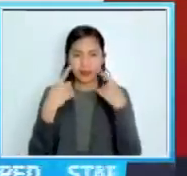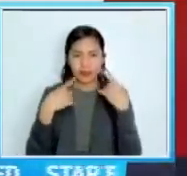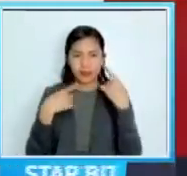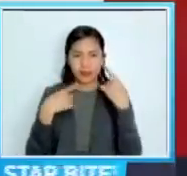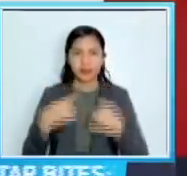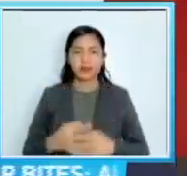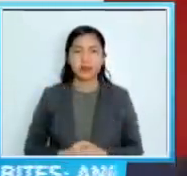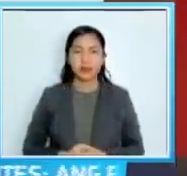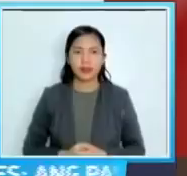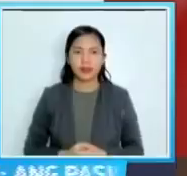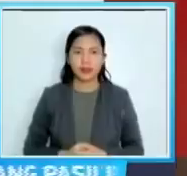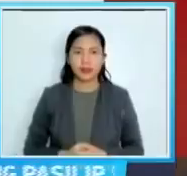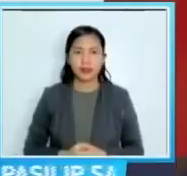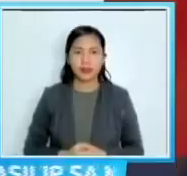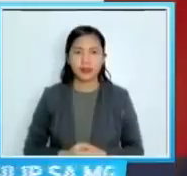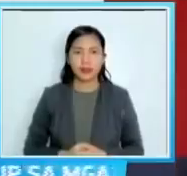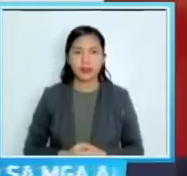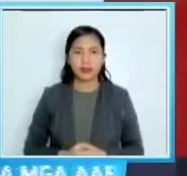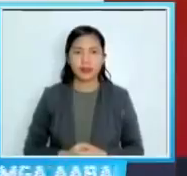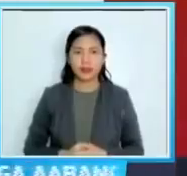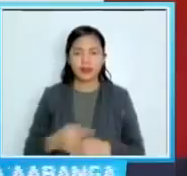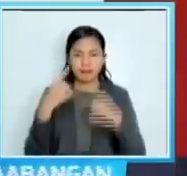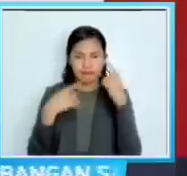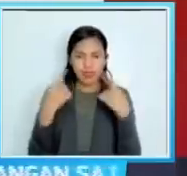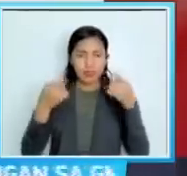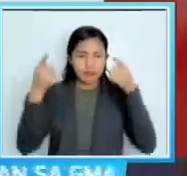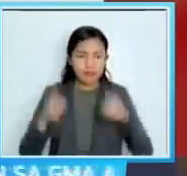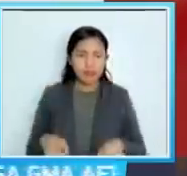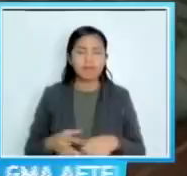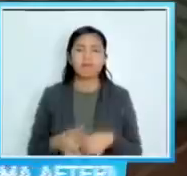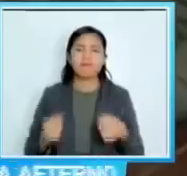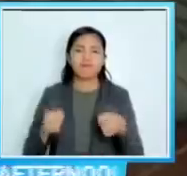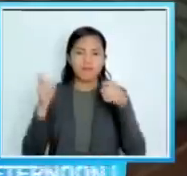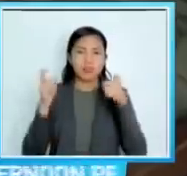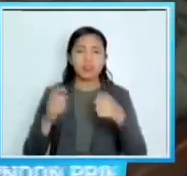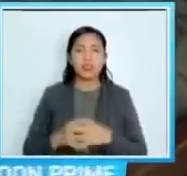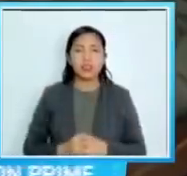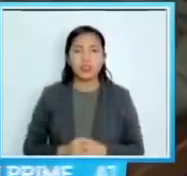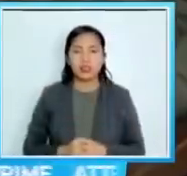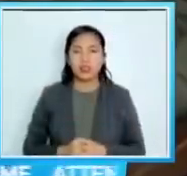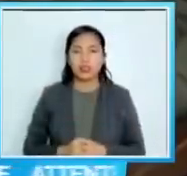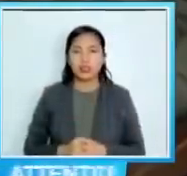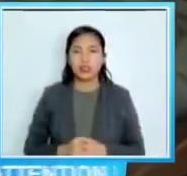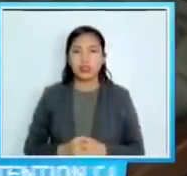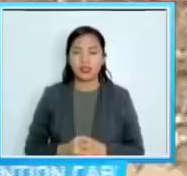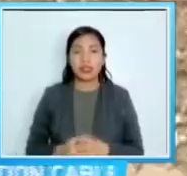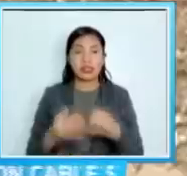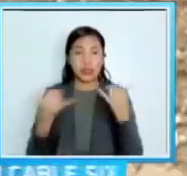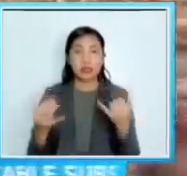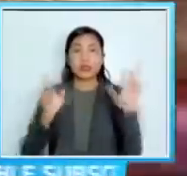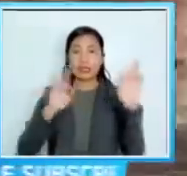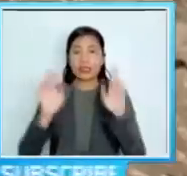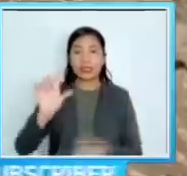Lisod kaya daw at tanog yung nanin yung sitwasyon. Bigla ba kayo siya na mo kiniya. Niya may pag- Nakahanda na ang lokal na pamalaan